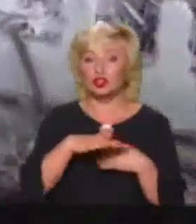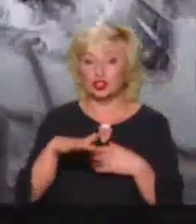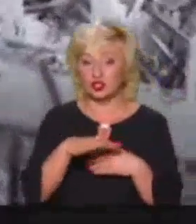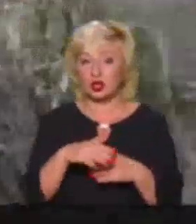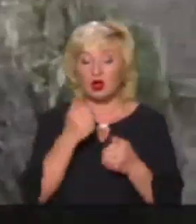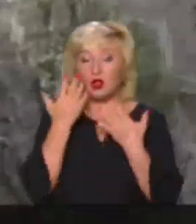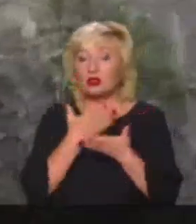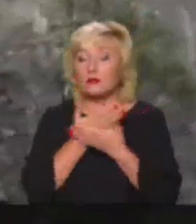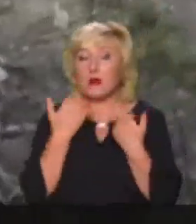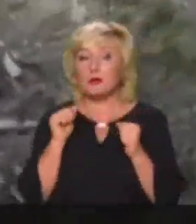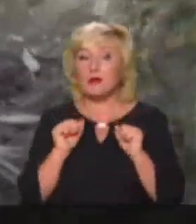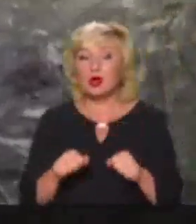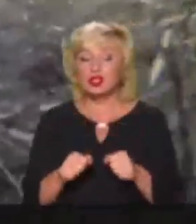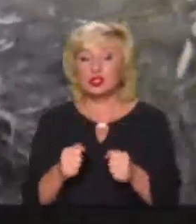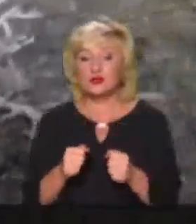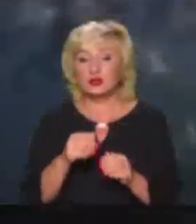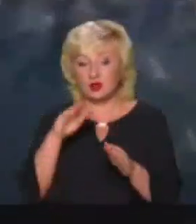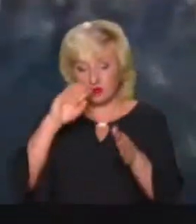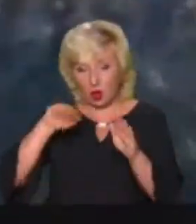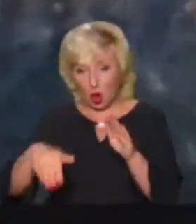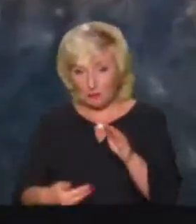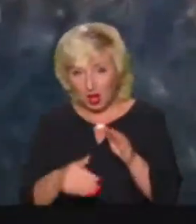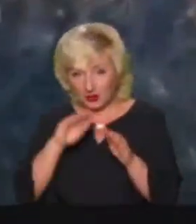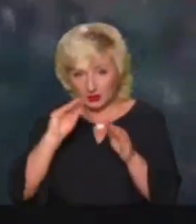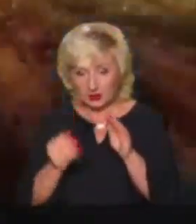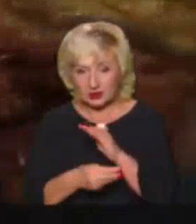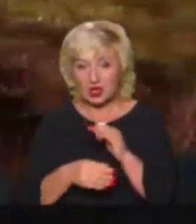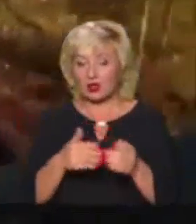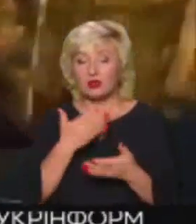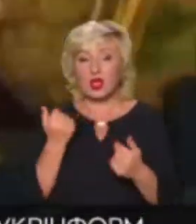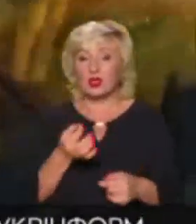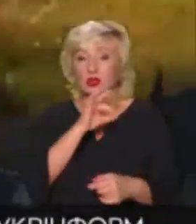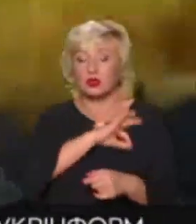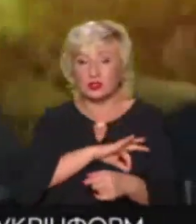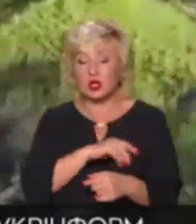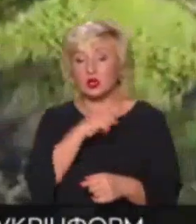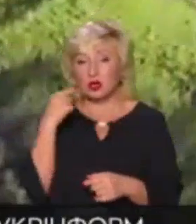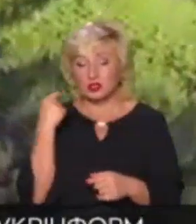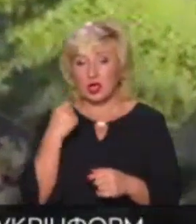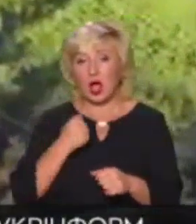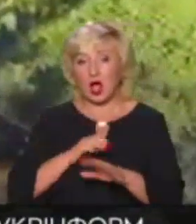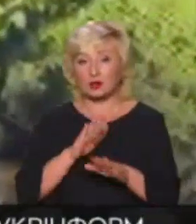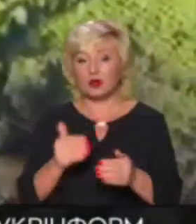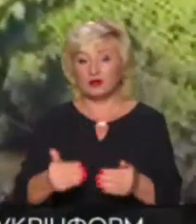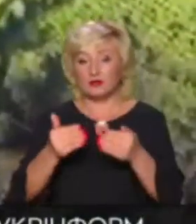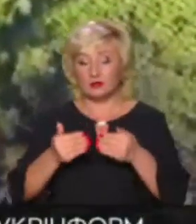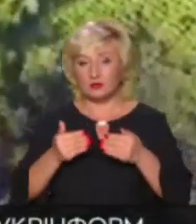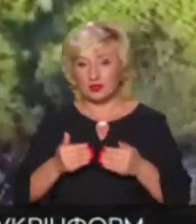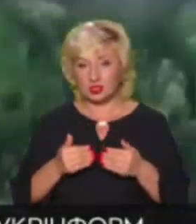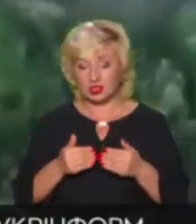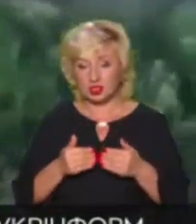немає можливості абсолютно вкопатися загалом не є доцільним тому російська армія відійшла на пагорби заявив